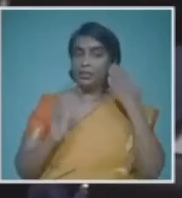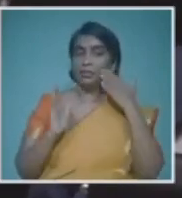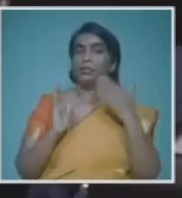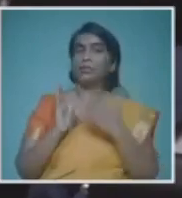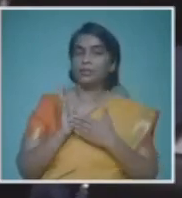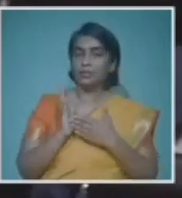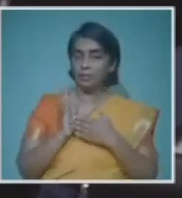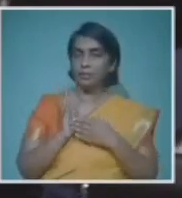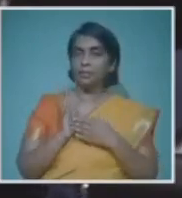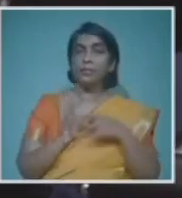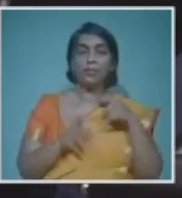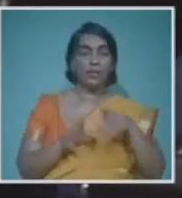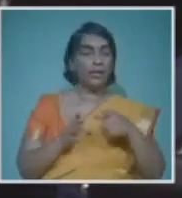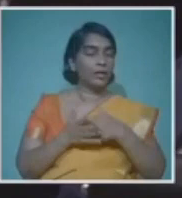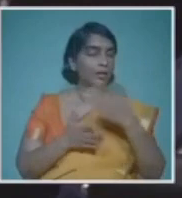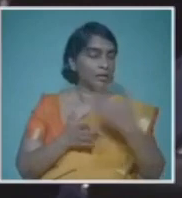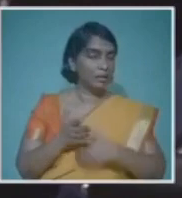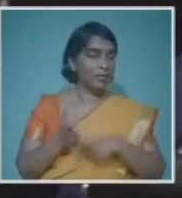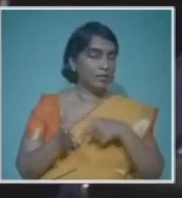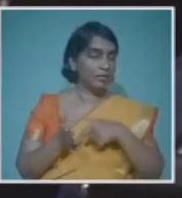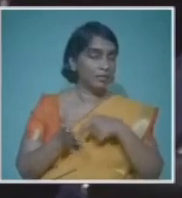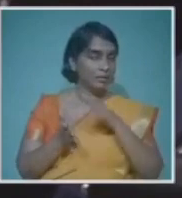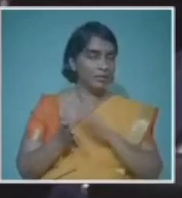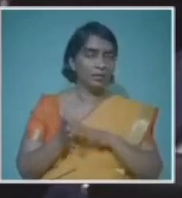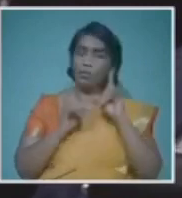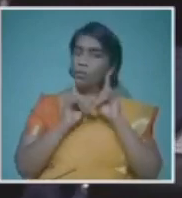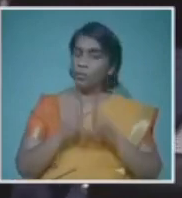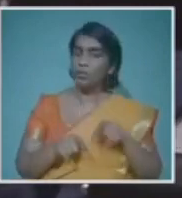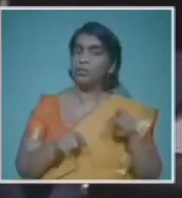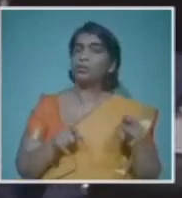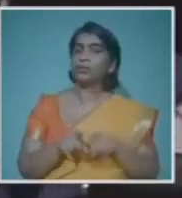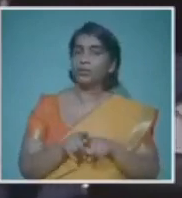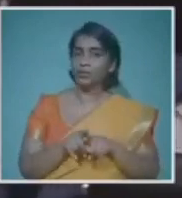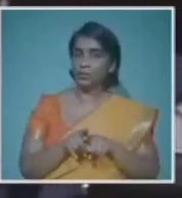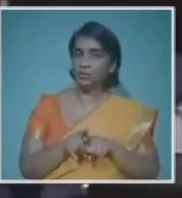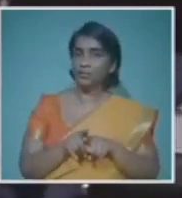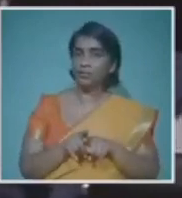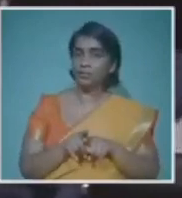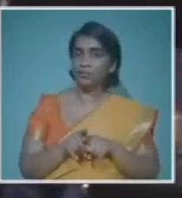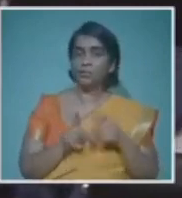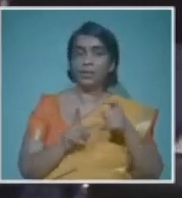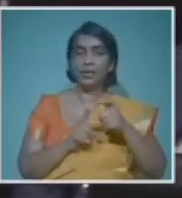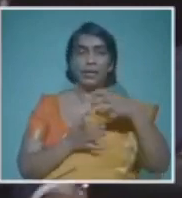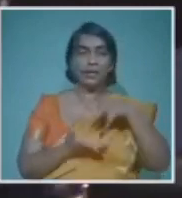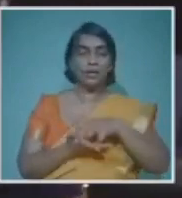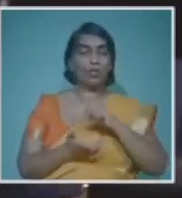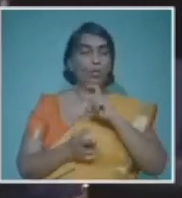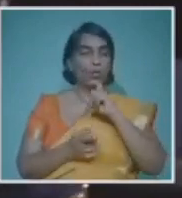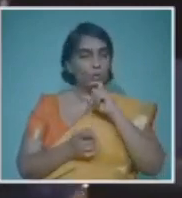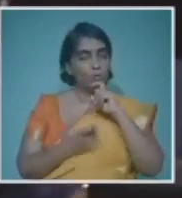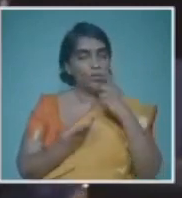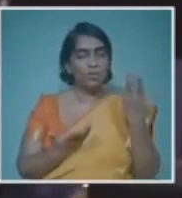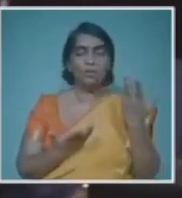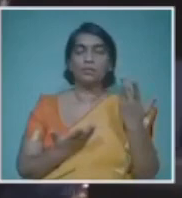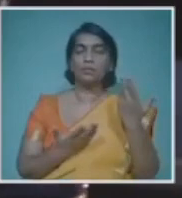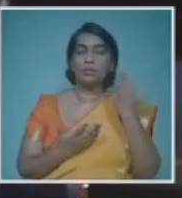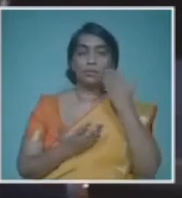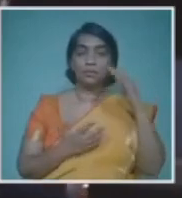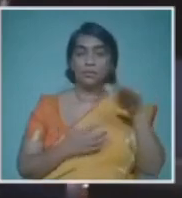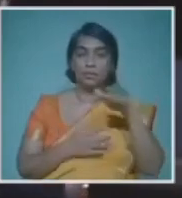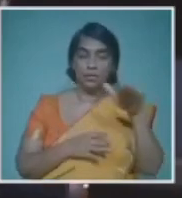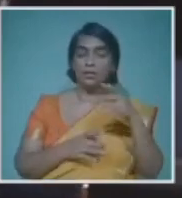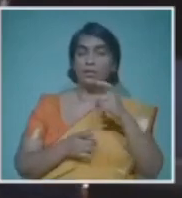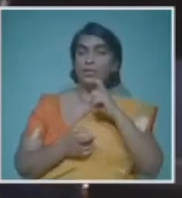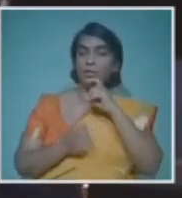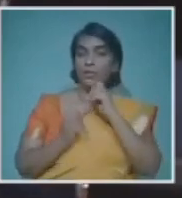කරනකොට මේ වාර්තාවේ තියෙන ආකාරය අනුව දිස්ත්‍රික් උසාවියක නැත්තම් සිවිල් අධිකරණයක